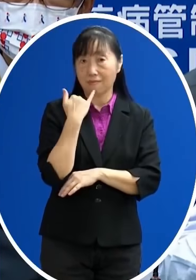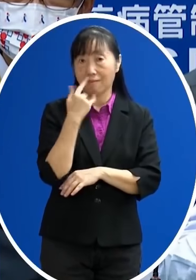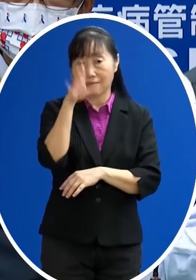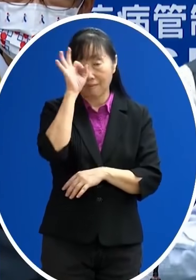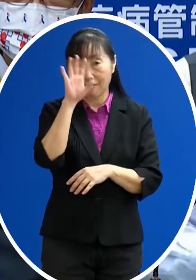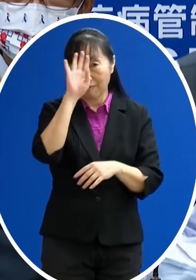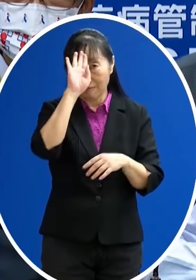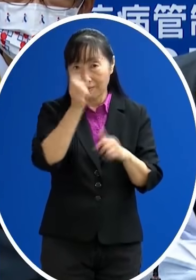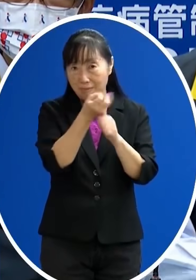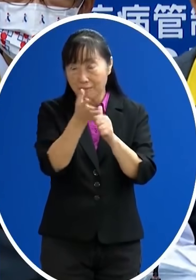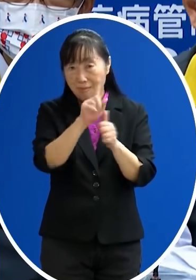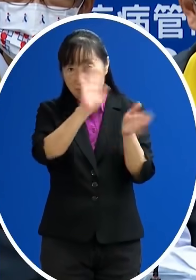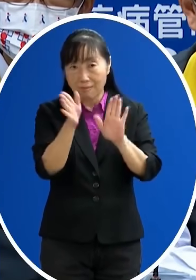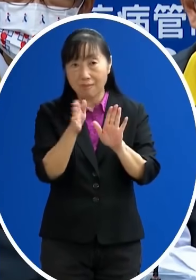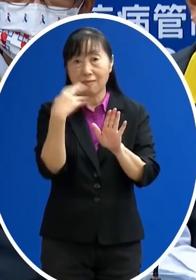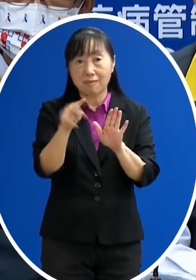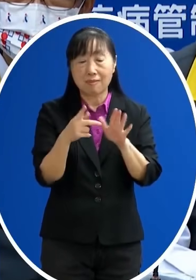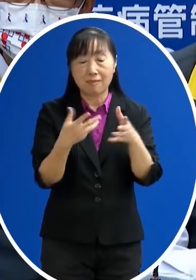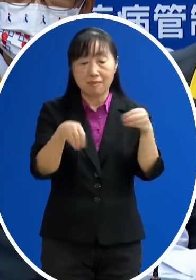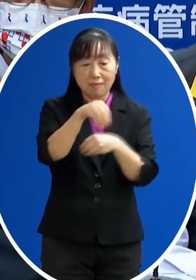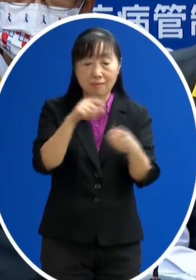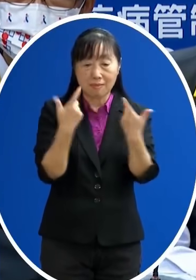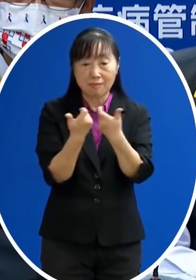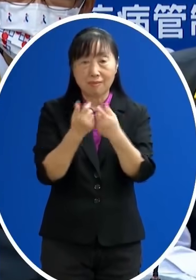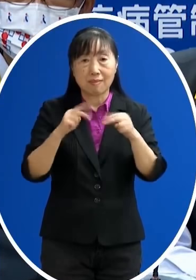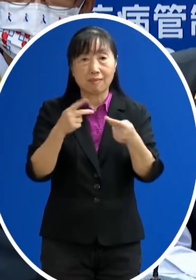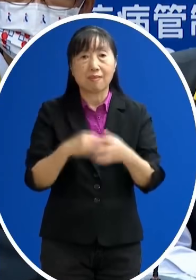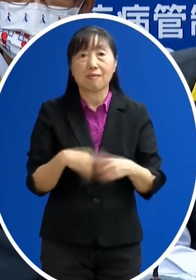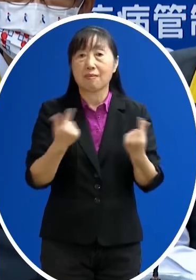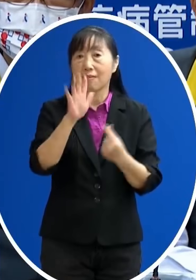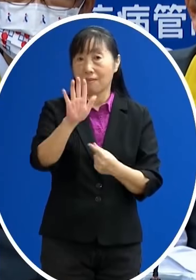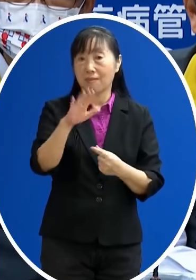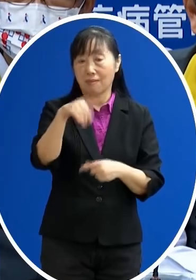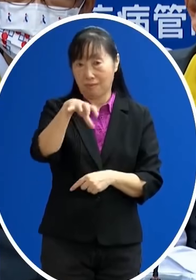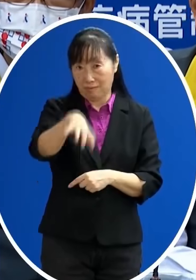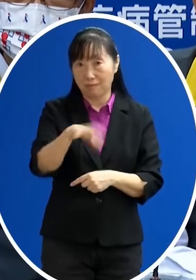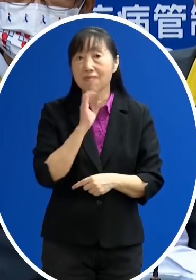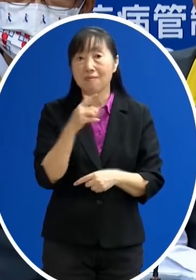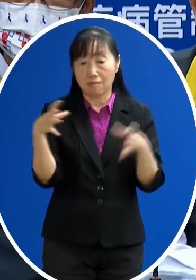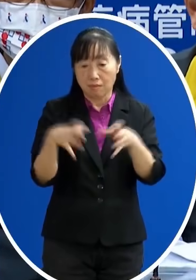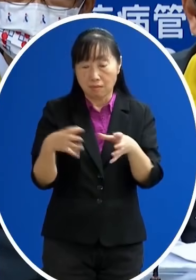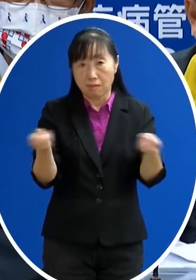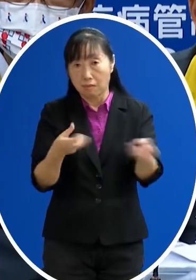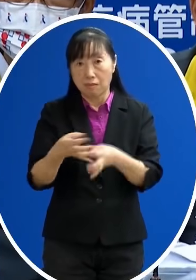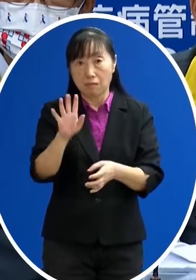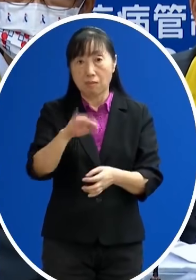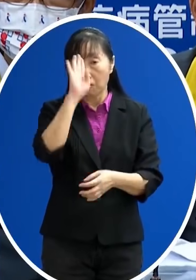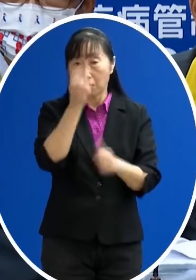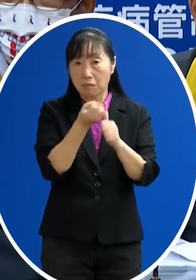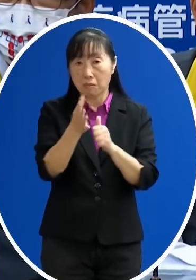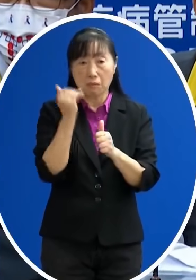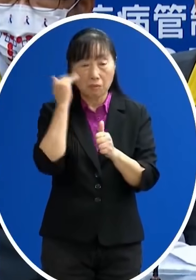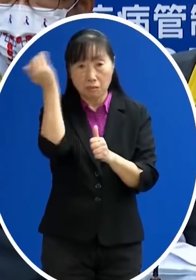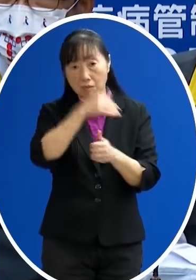疫的需要，因时因地的调整。啊，比如说有一些地方有发生的群聚，或是疫情有特殊